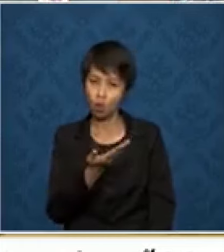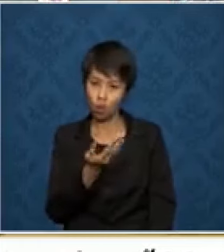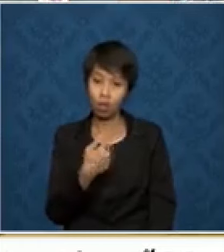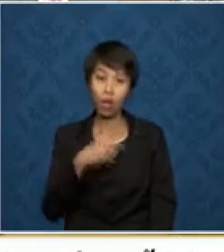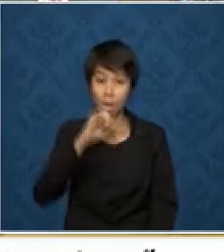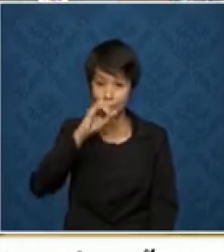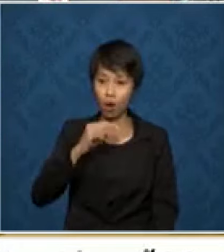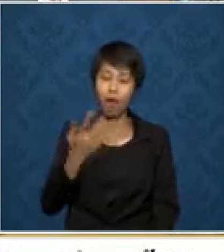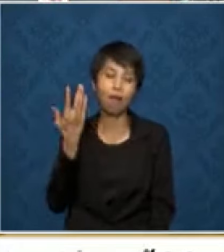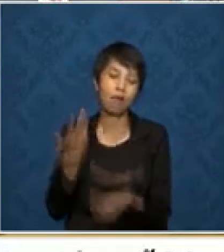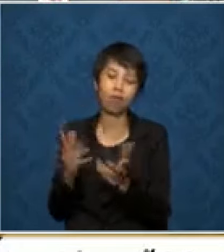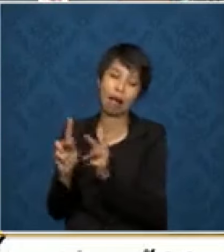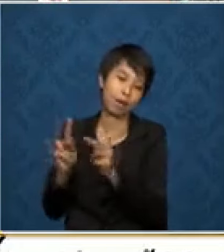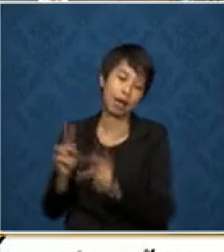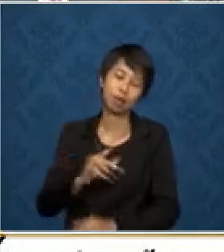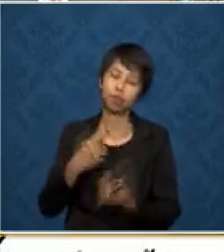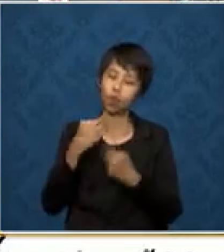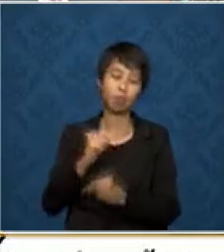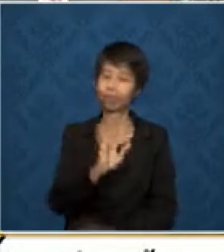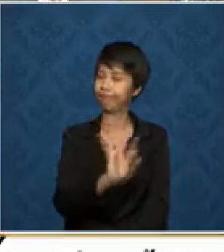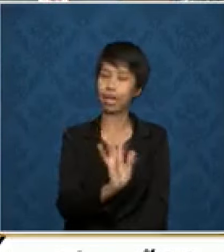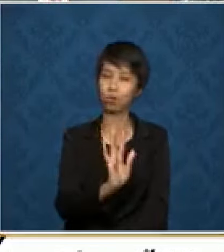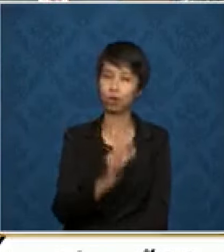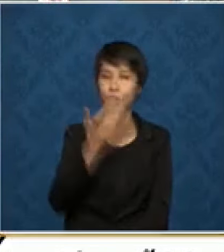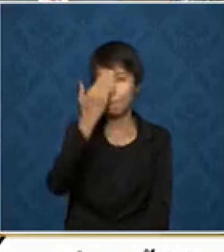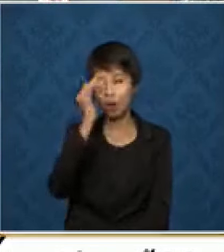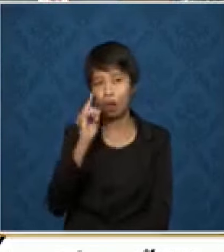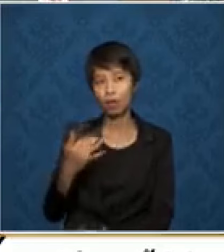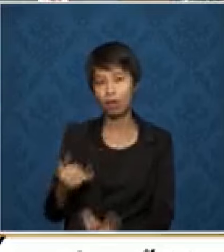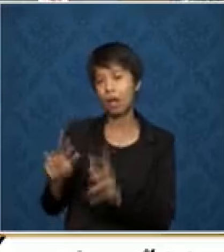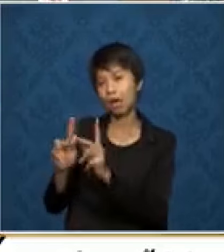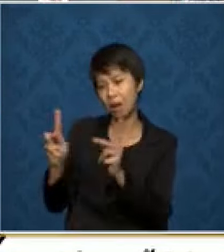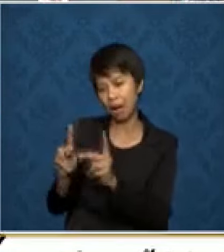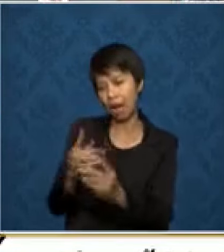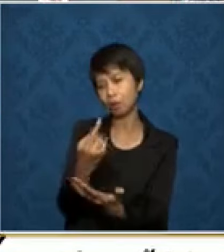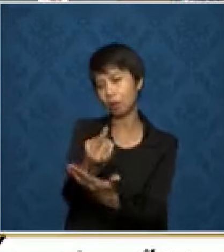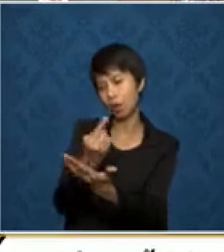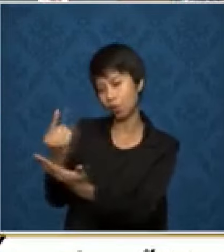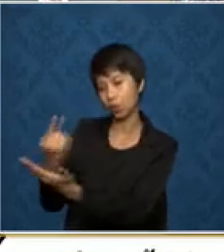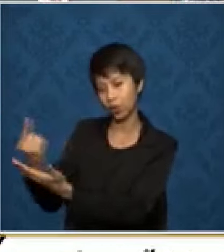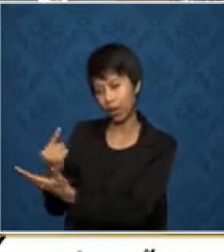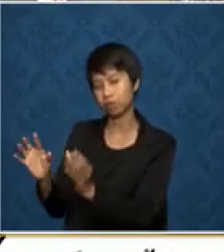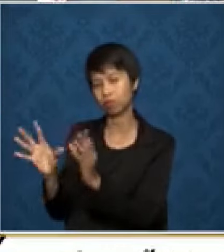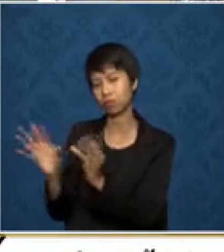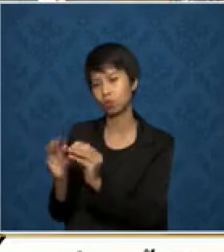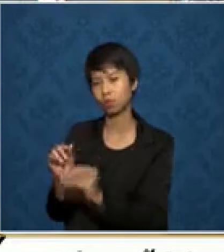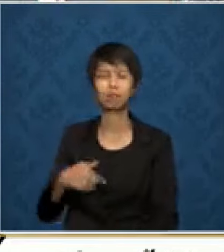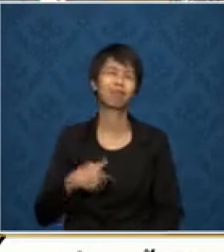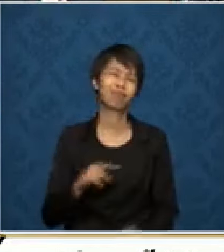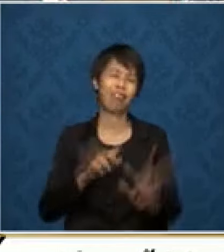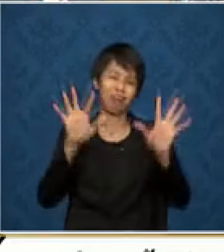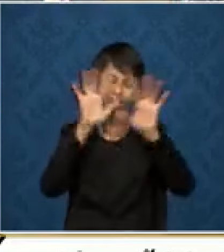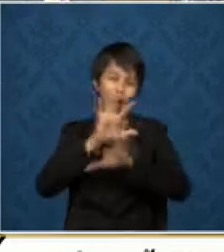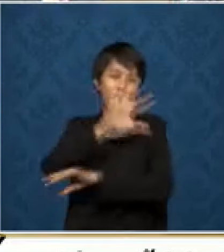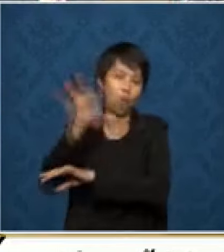ขึ้นอยู่กับกรรมการราชทัณฑ์ที่อ้างว่ามาจากหลายหน่วยงานเพราะมันนี่มันลิงหลอก